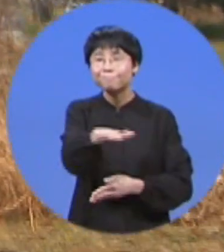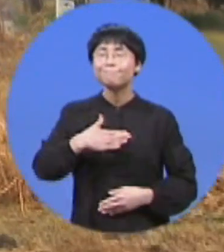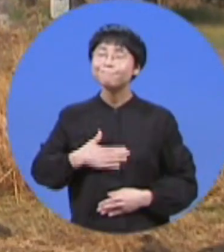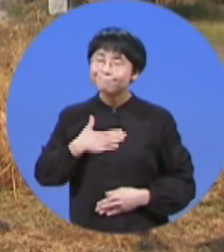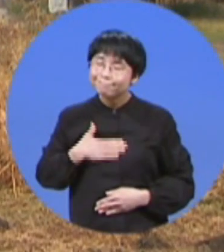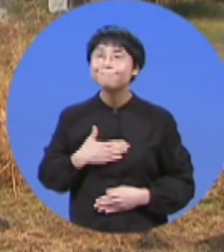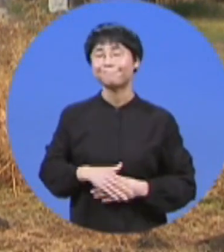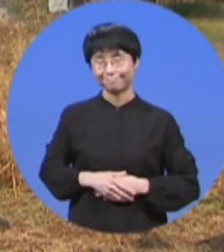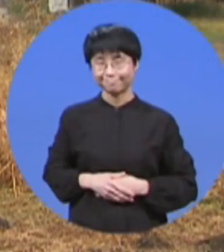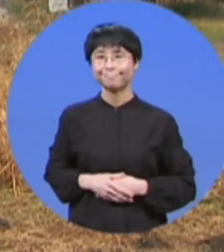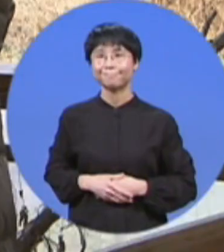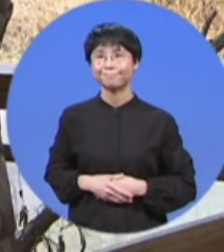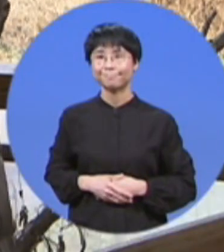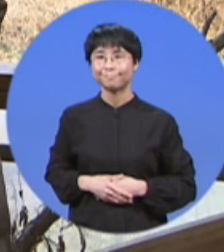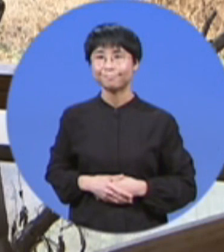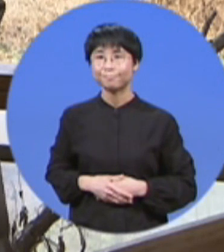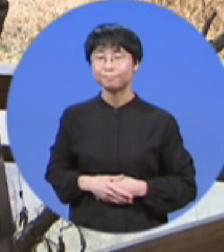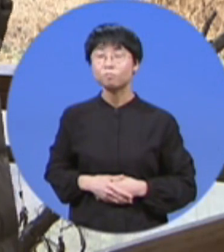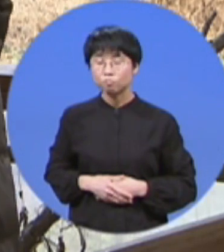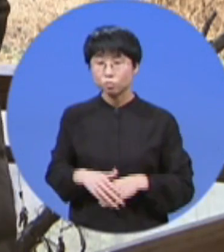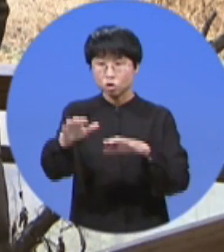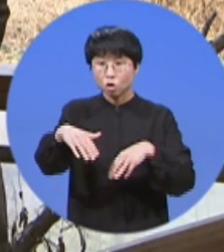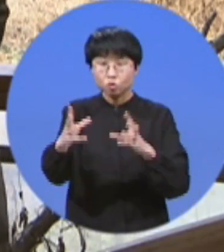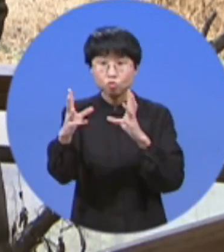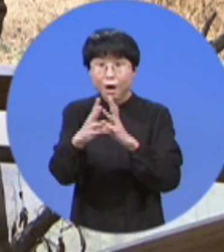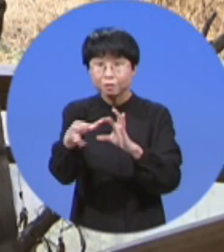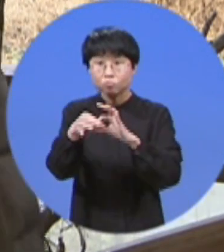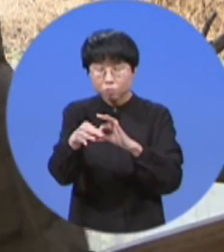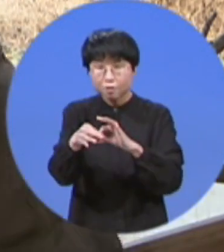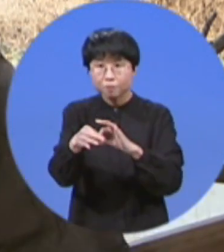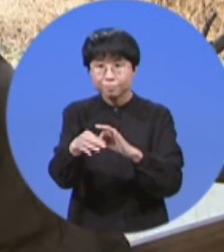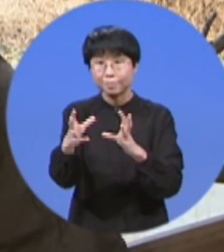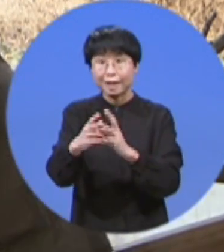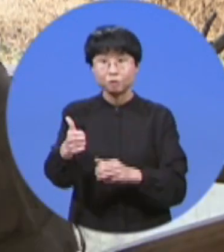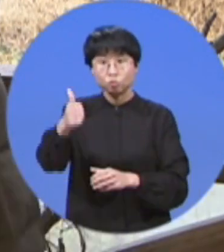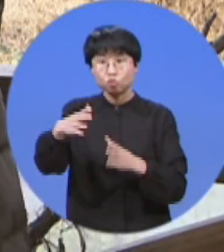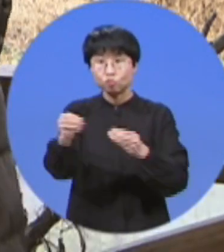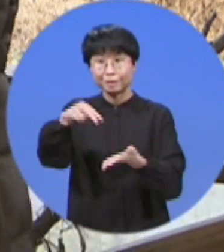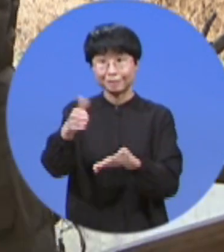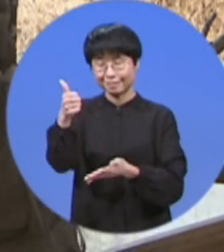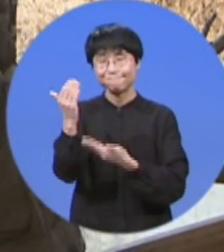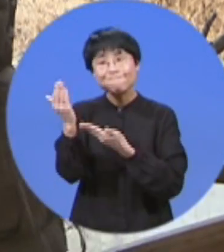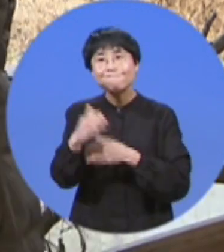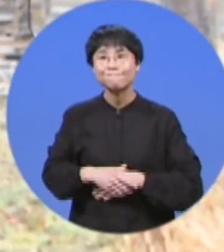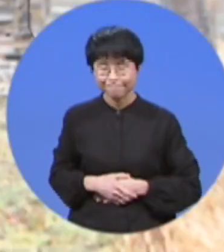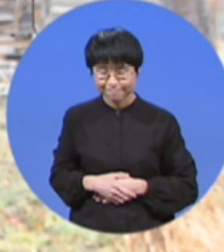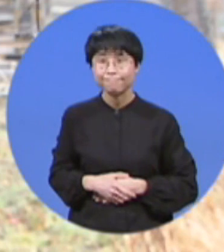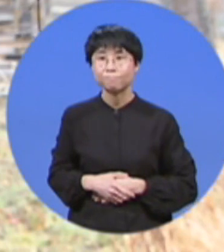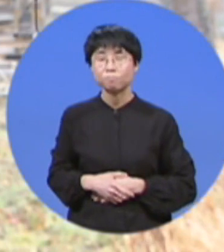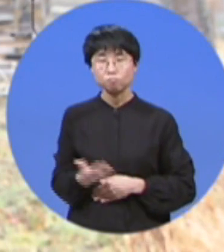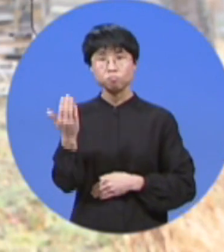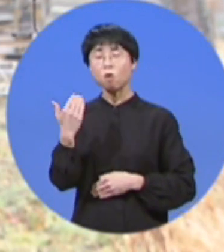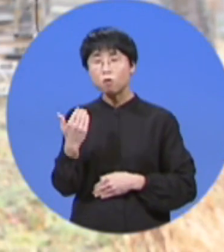。こちらの動物園について園長の国立さんに伺いました。 もとも